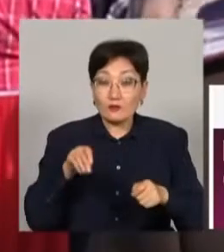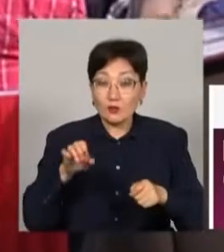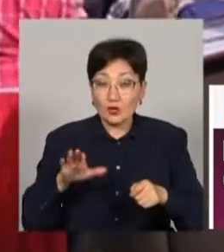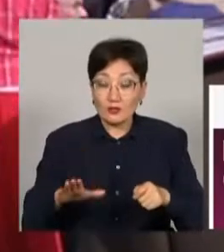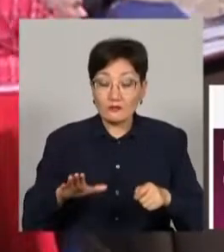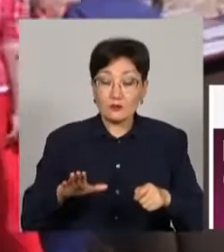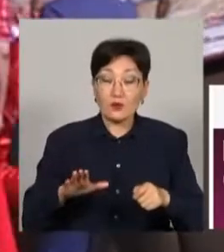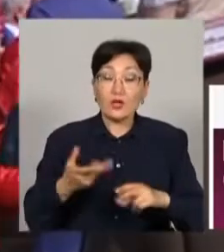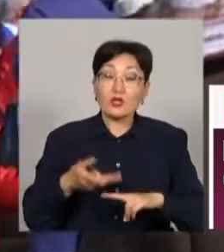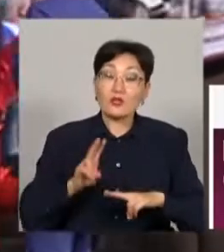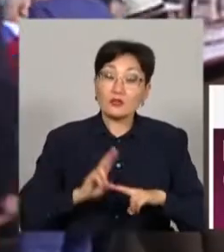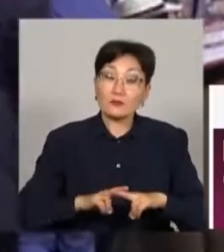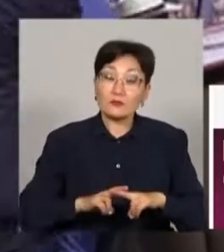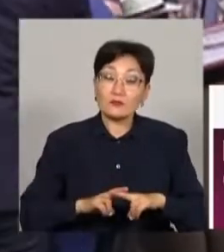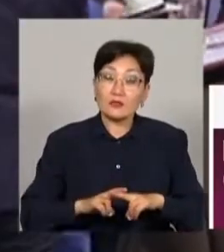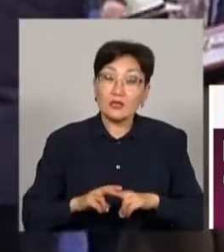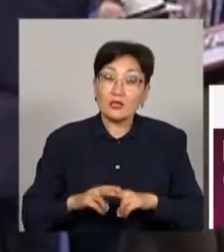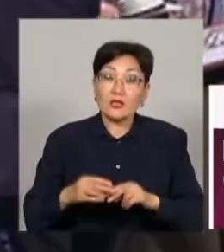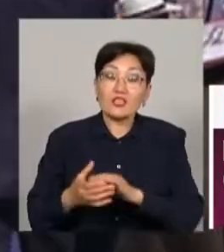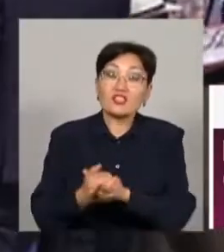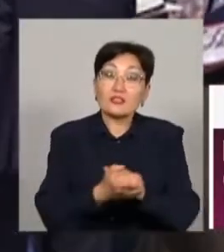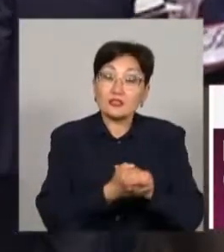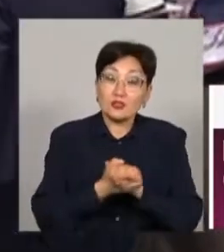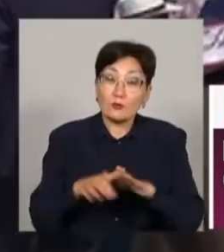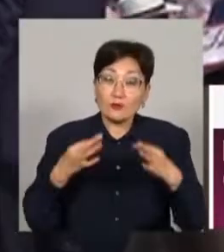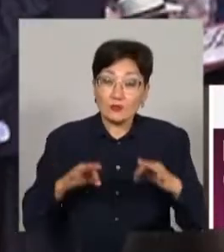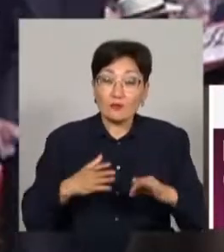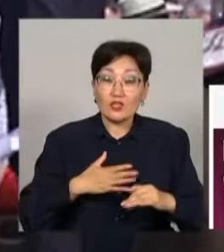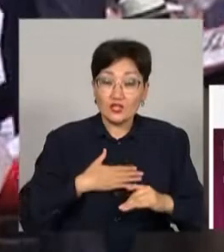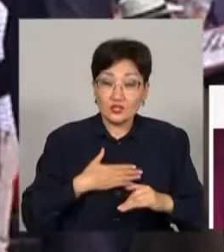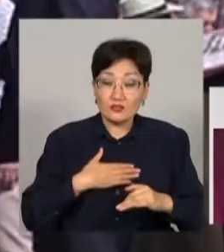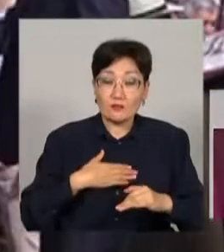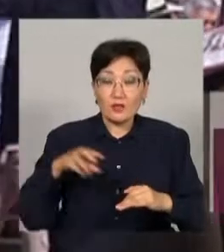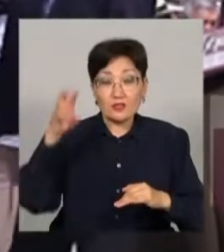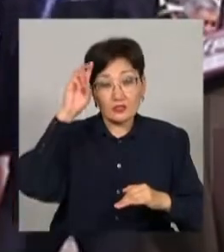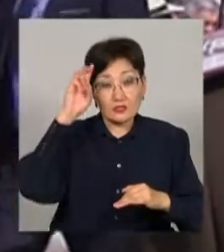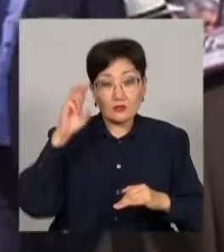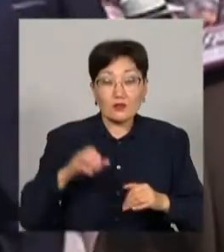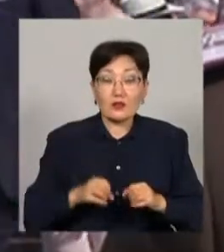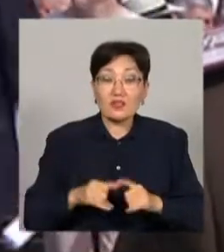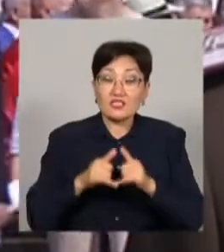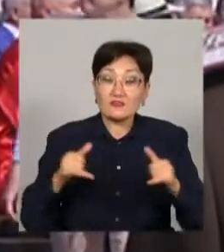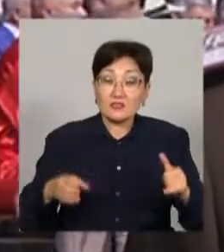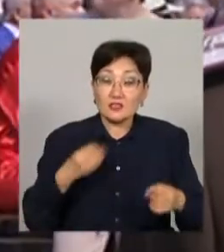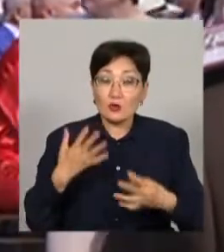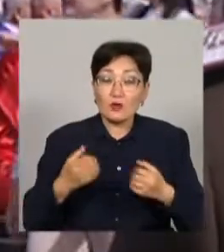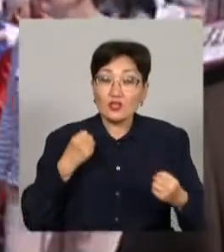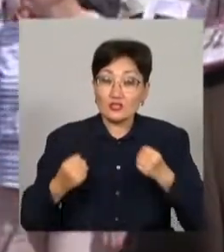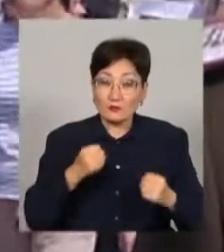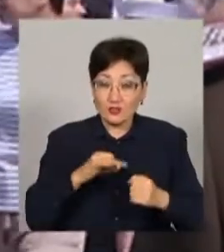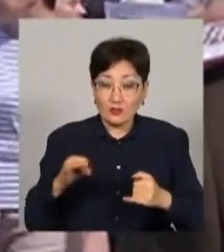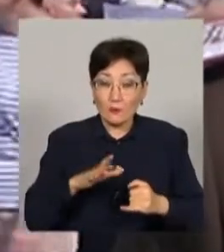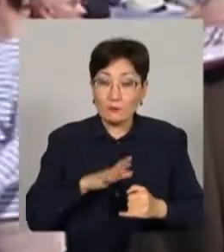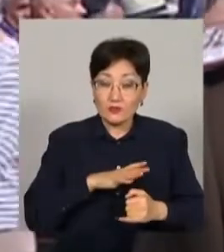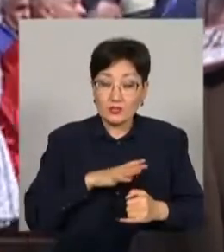Токаев, это единство позволит нашему государству расцветать, крепнуть и